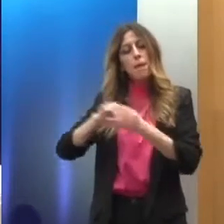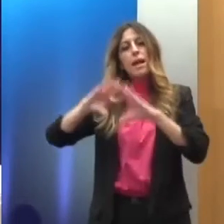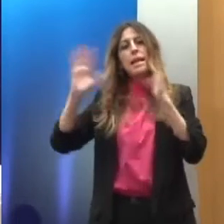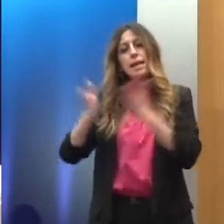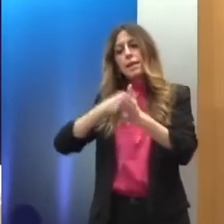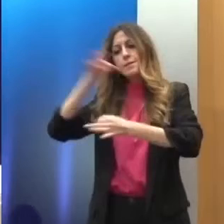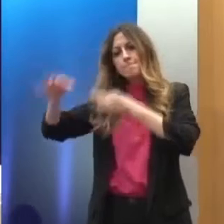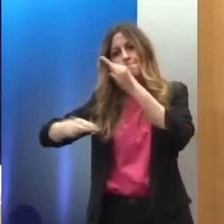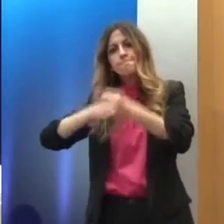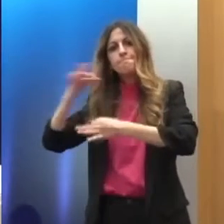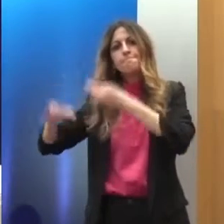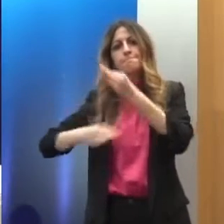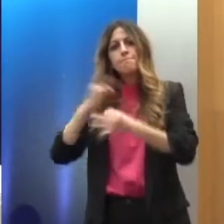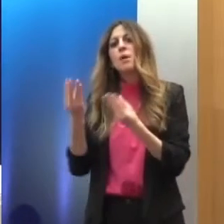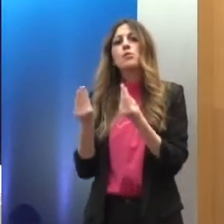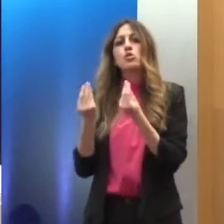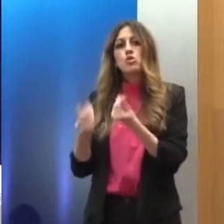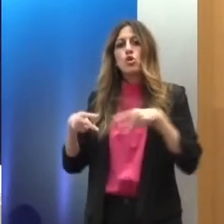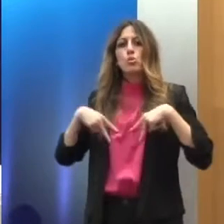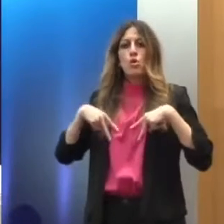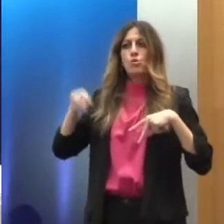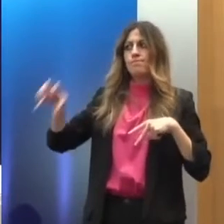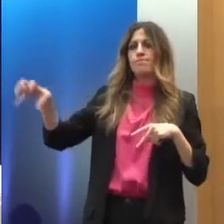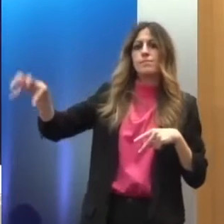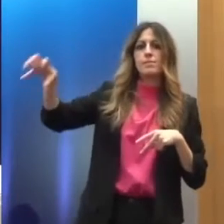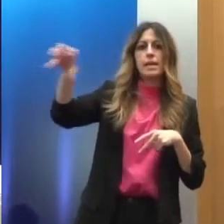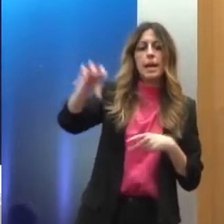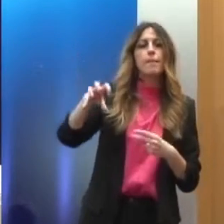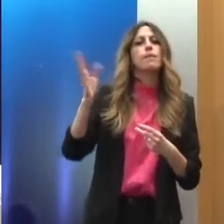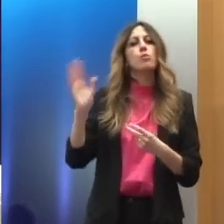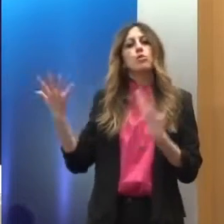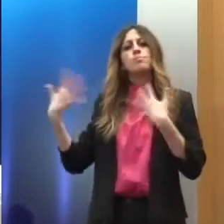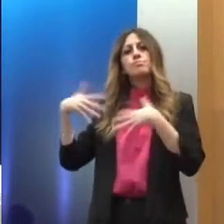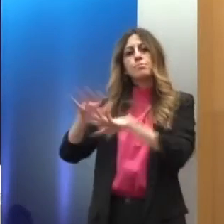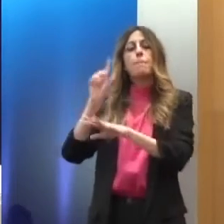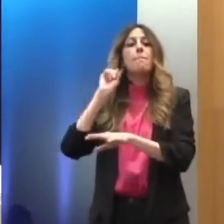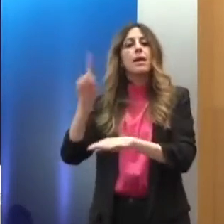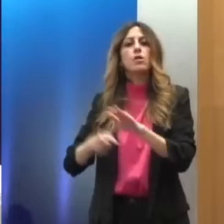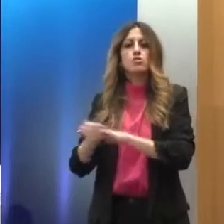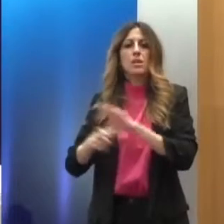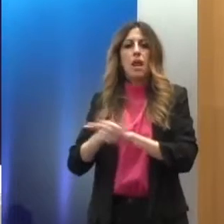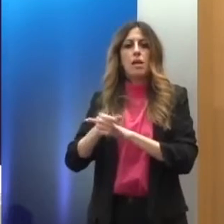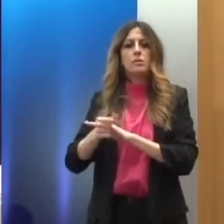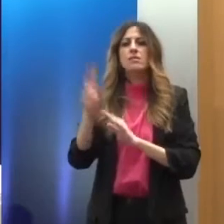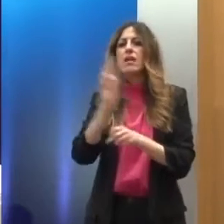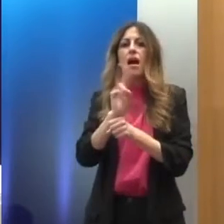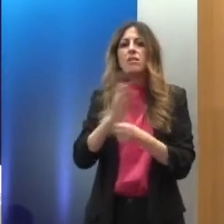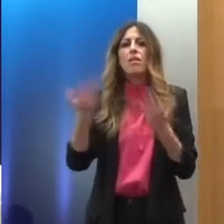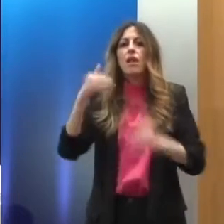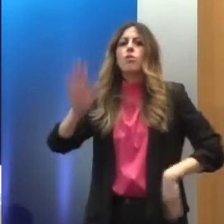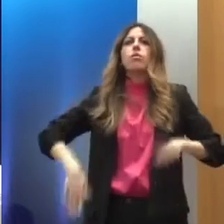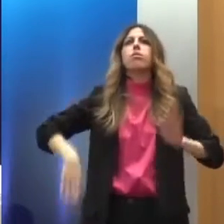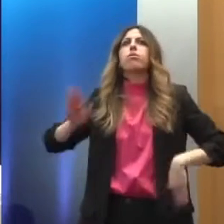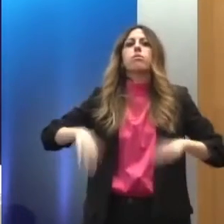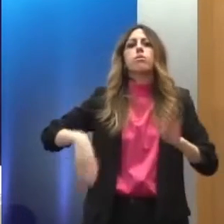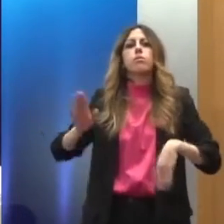για το πώς πρέπει τα κράτη να εντάξουν παράτυπους μετανάστες, μετανάστες χωρίς χαρτιά, για όσο διάστημα βρίσκονται